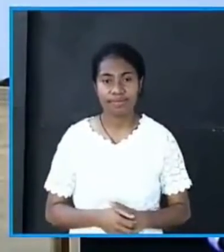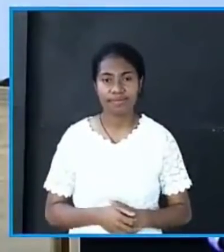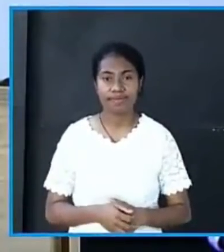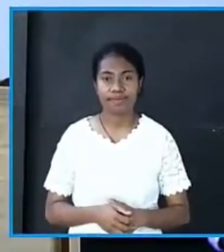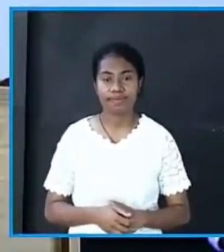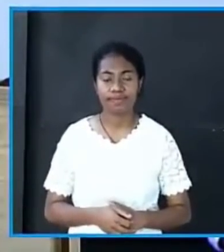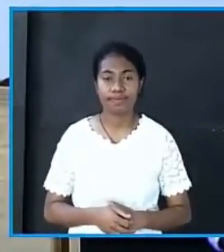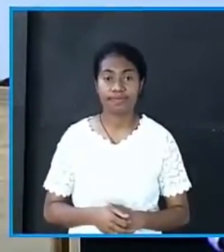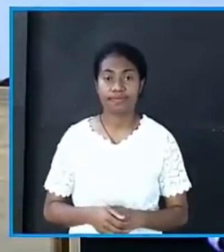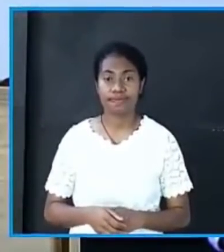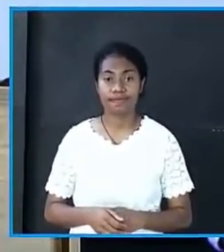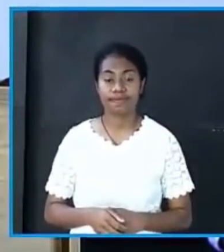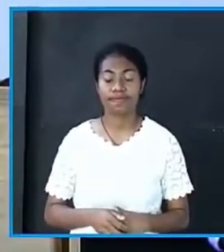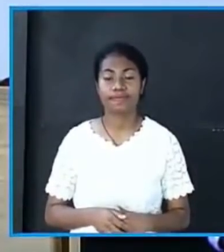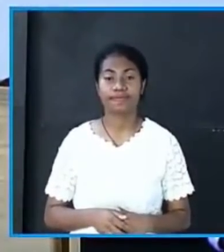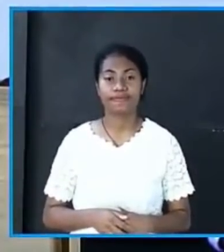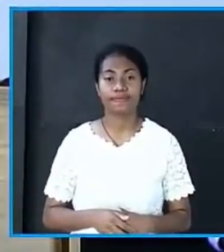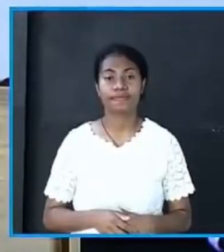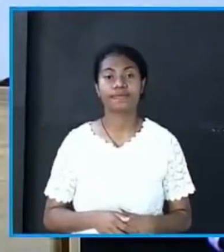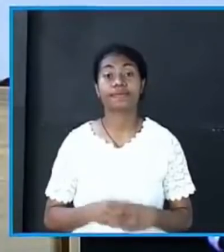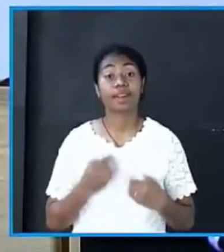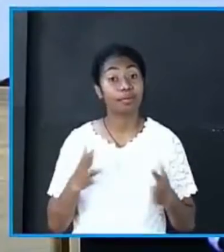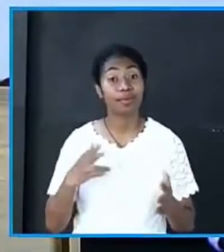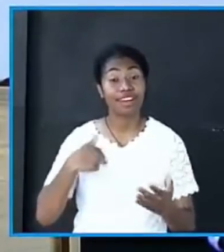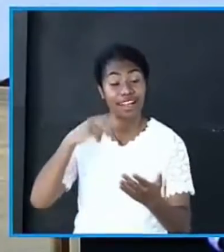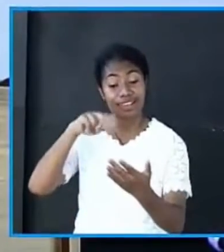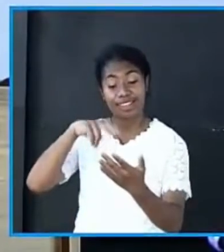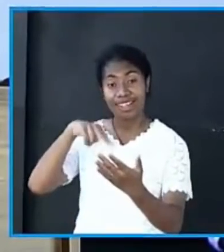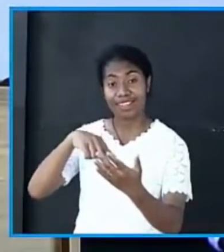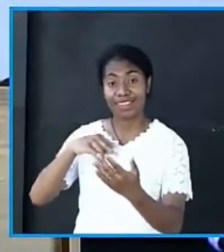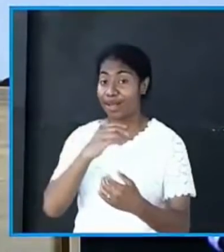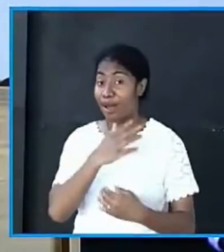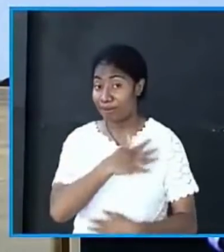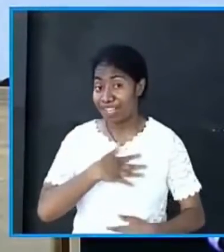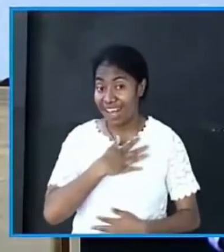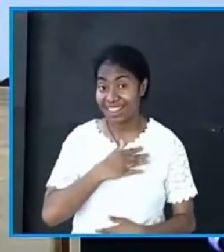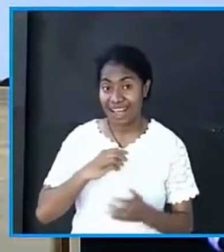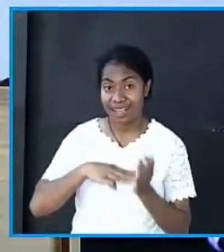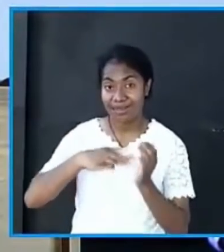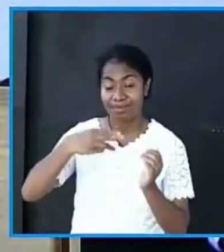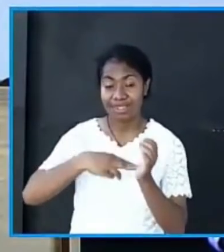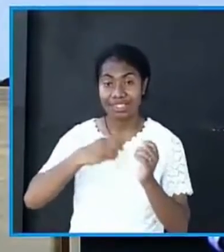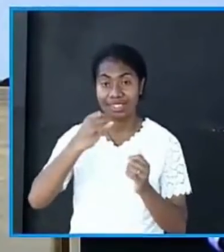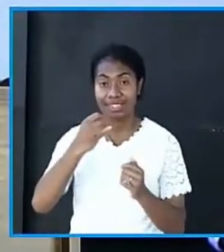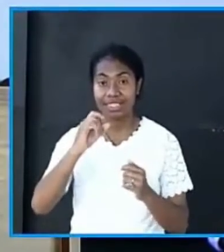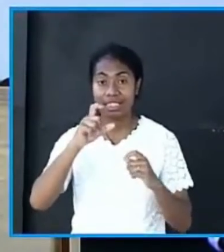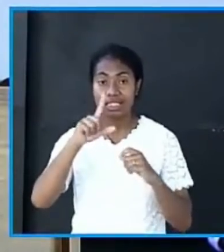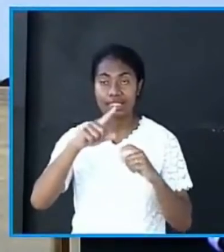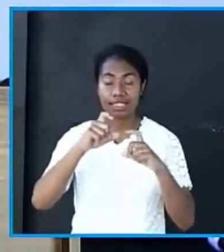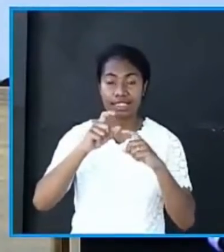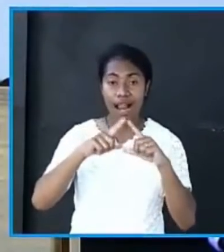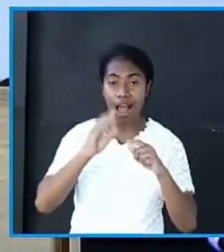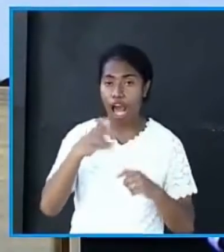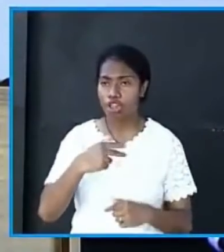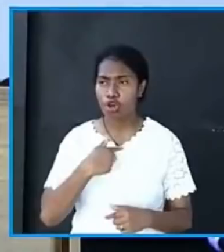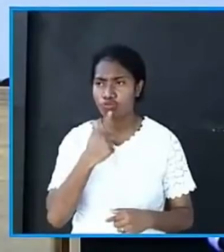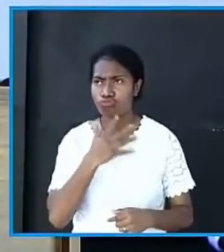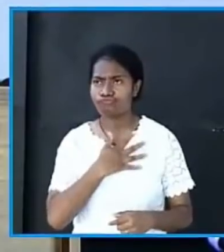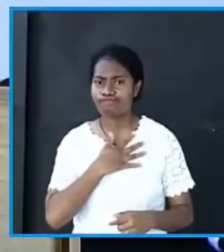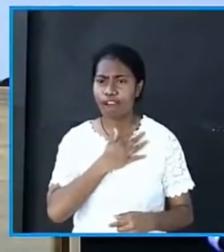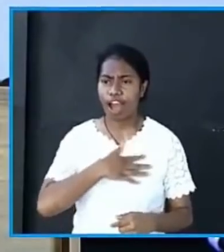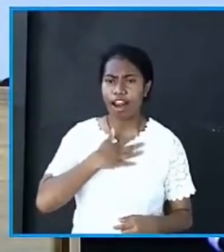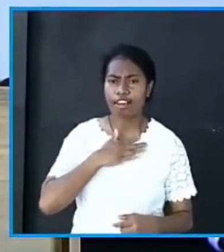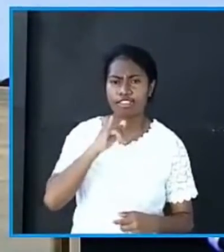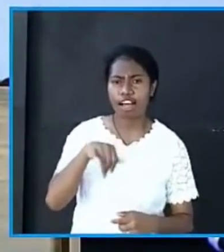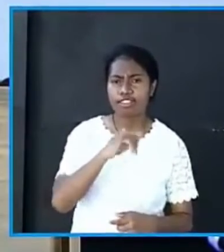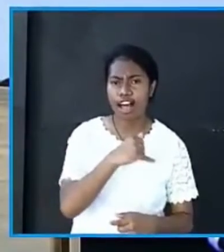hai Hai pernah lihat binatang menyesal Hai pernah